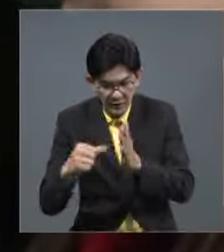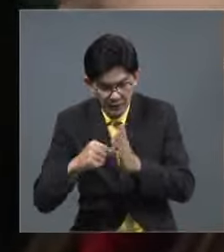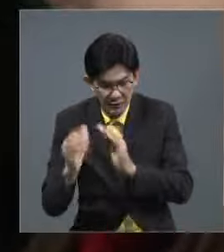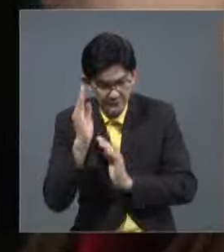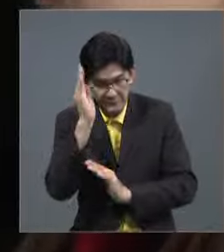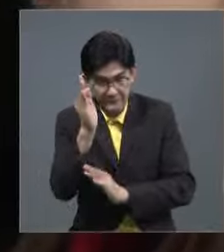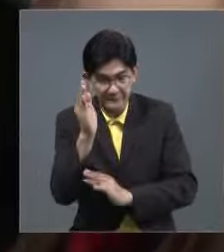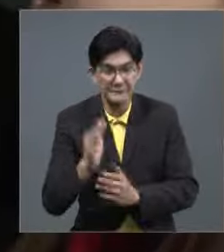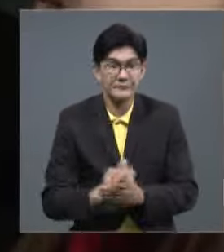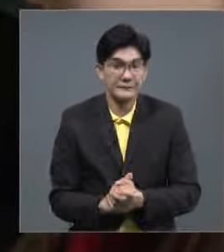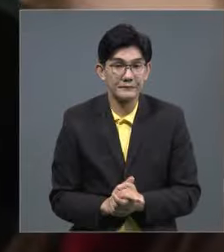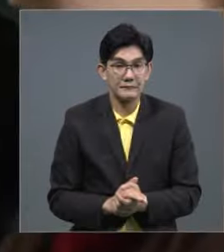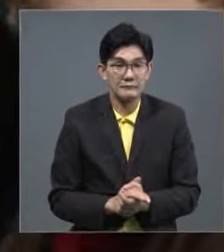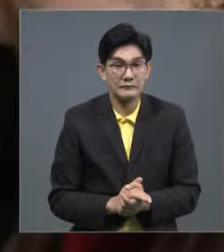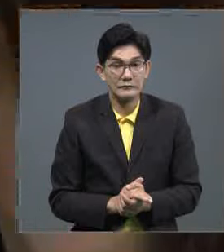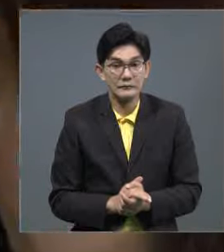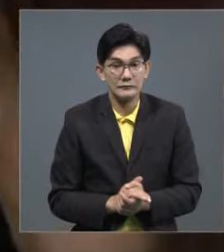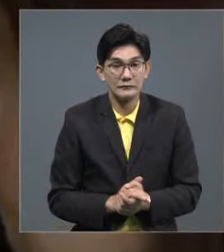พ